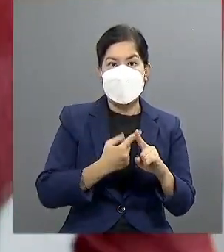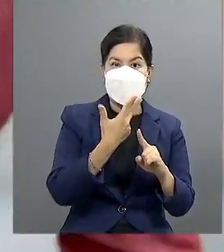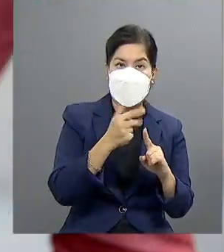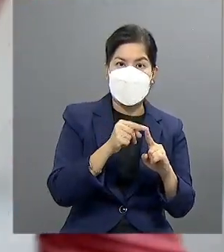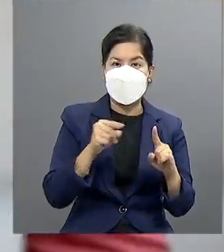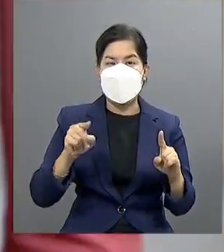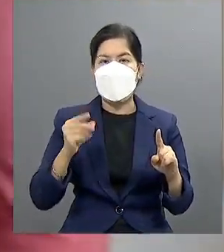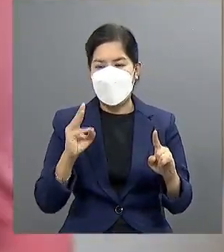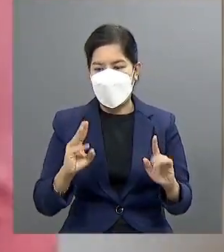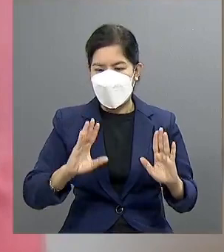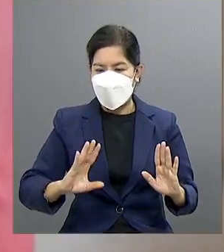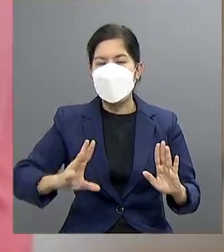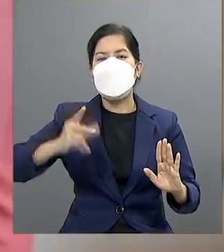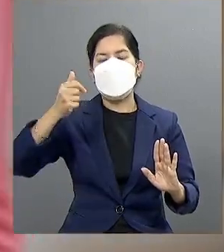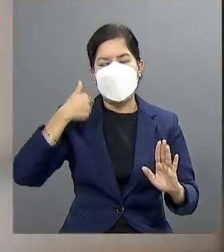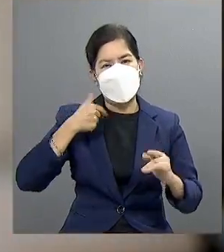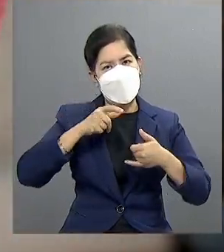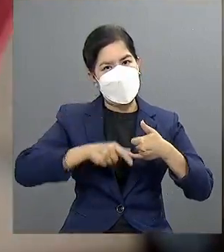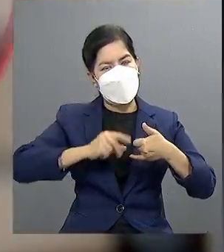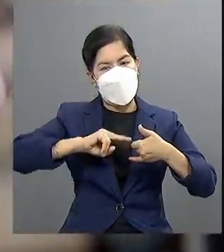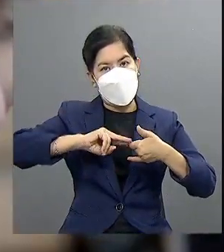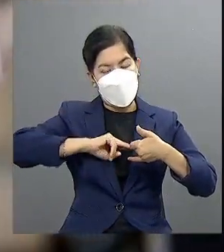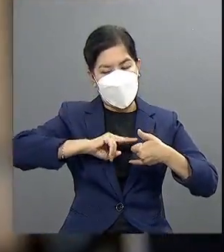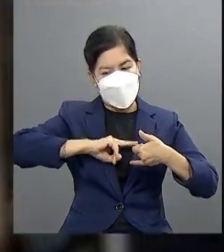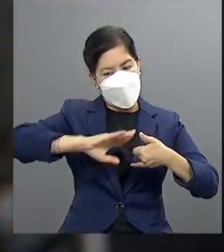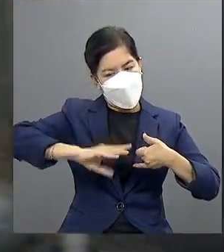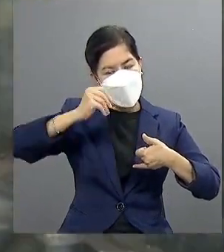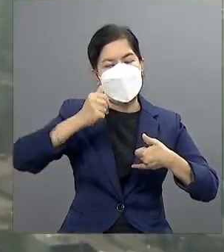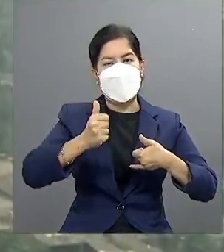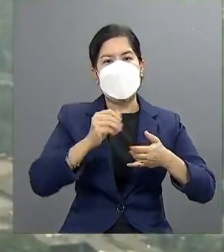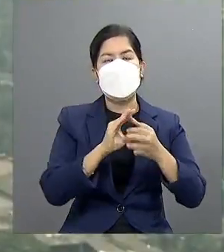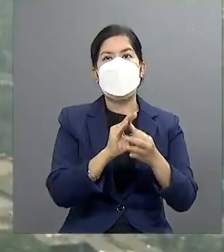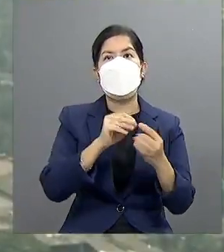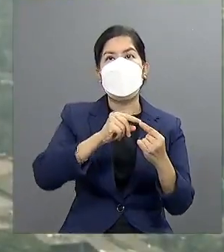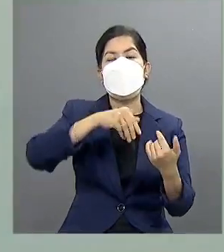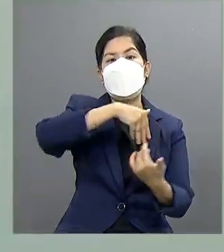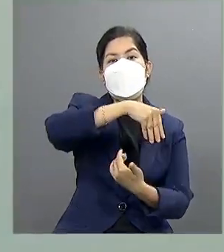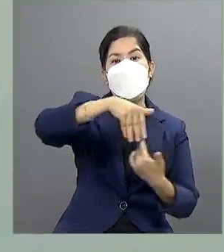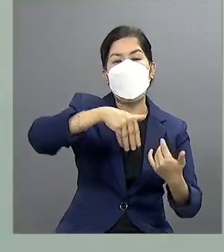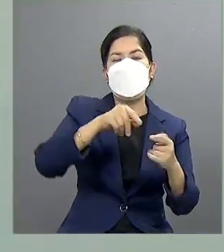เรื่องภูมิคุ้มกันนะคะแล้วก็ประเด็นเรื่องสิ่งแวดล้อมค่ะมันก็จะมีประเด็นเรื่องสิ่งแวดล้อม